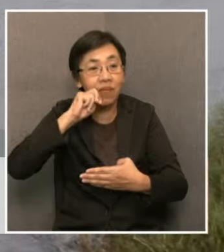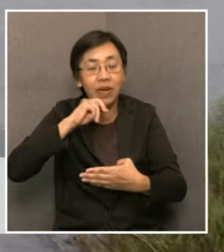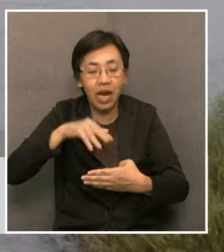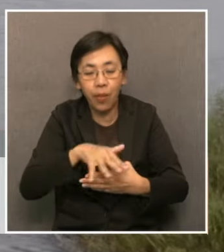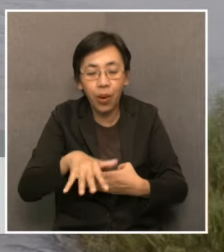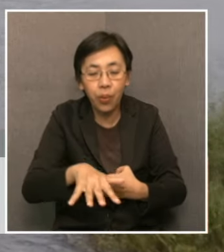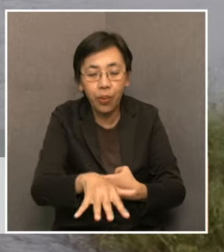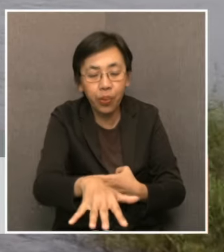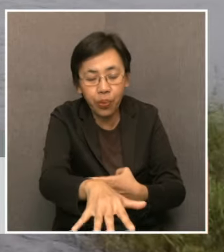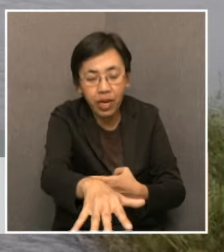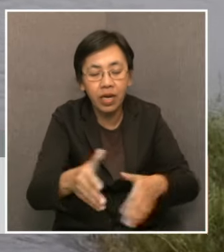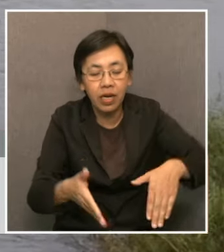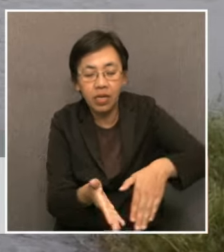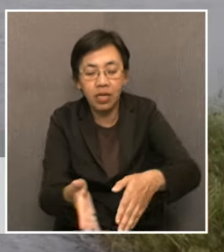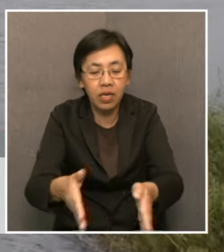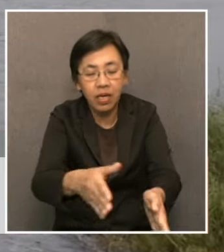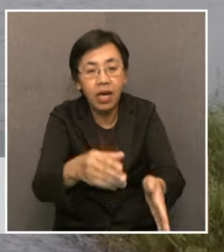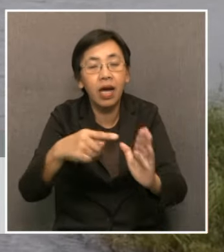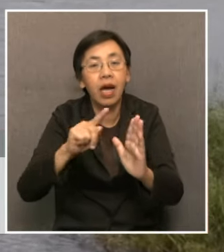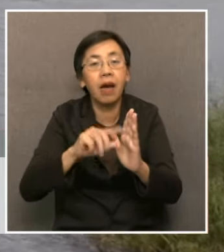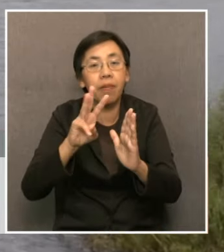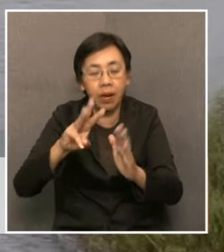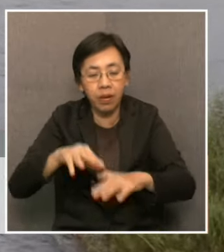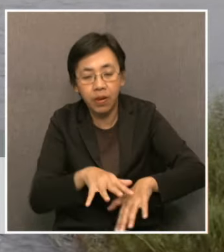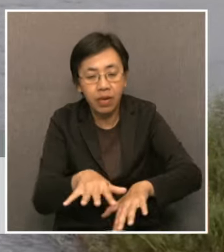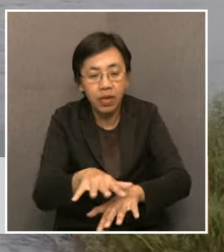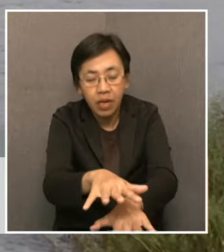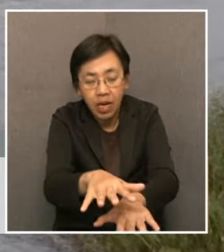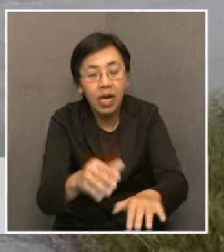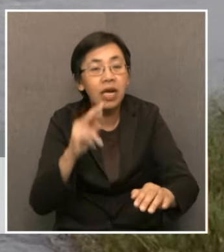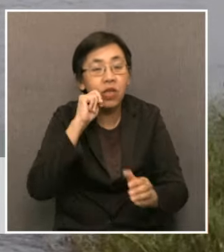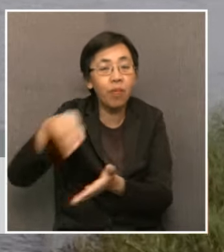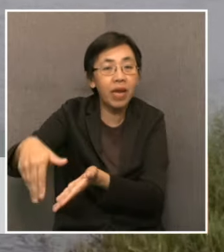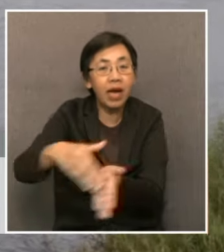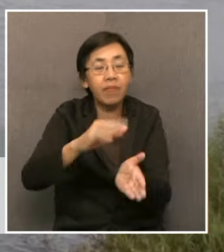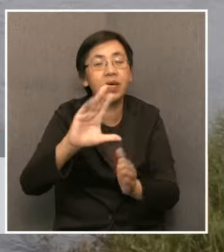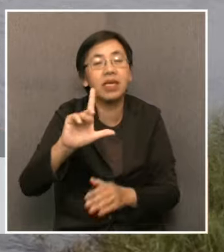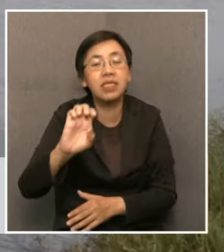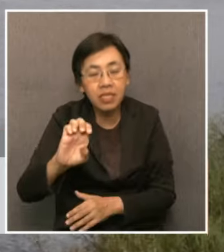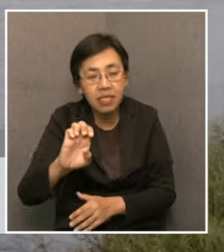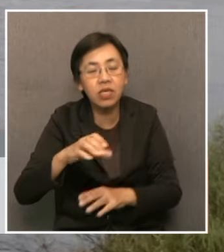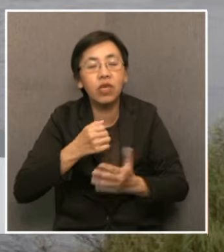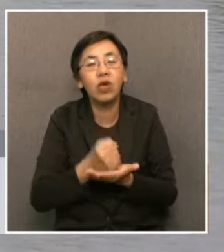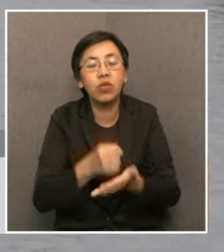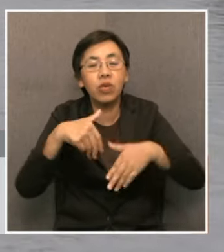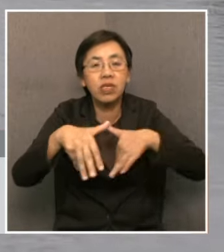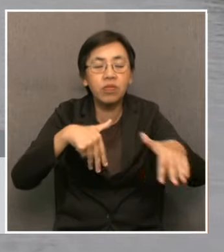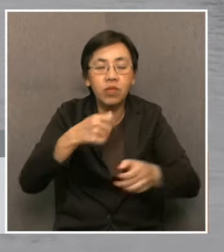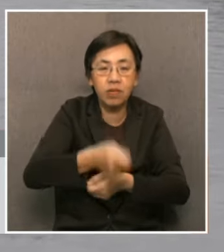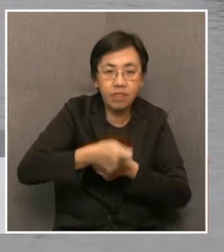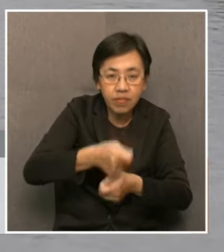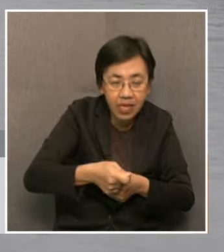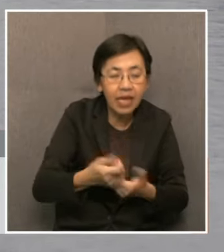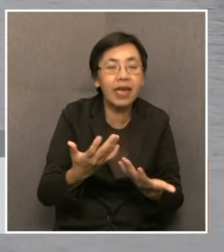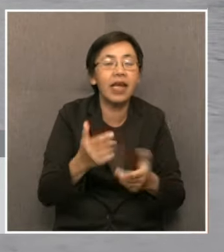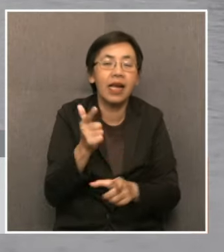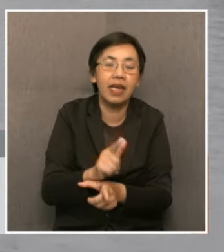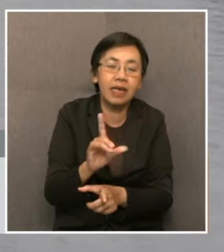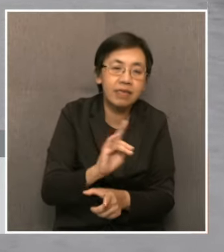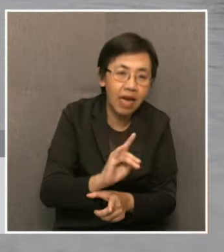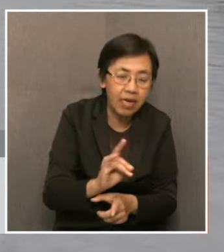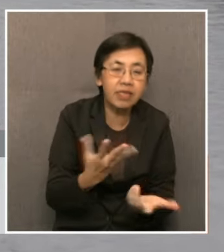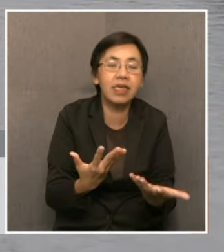สู่ลำน้ำเปล่าไหลไปยังแม่น้ำชีเพื่อช่วยในการอุปโภคบริโภคพื้นที่การเกษตรและการเลี้ยงสัตว์รวมทั้